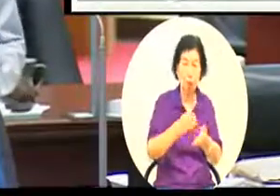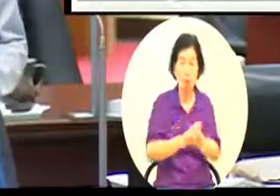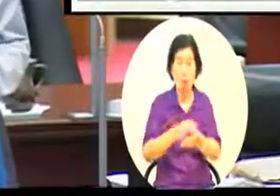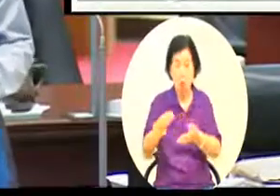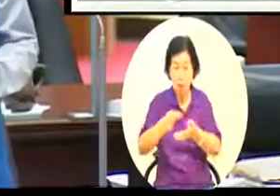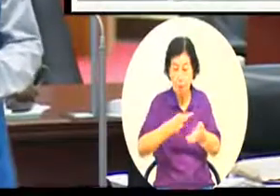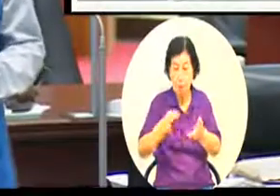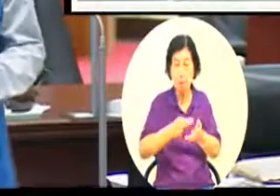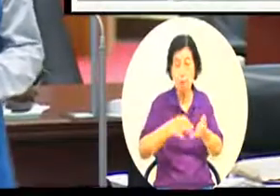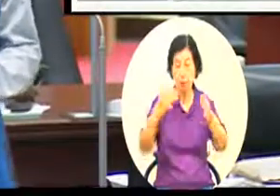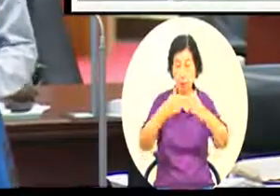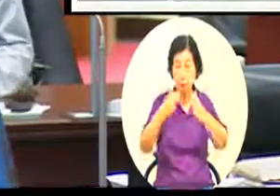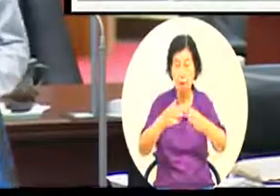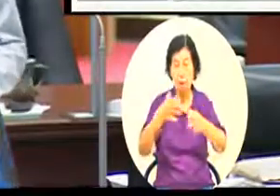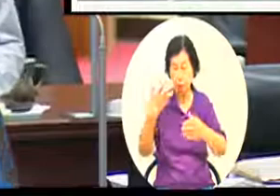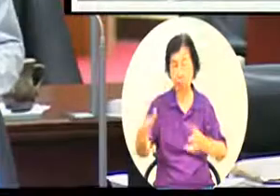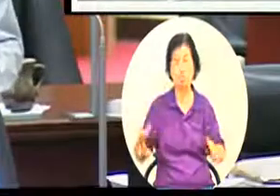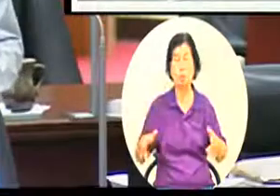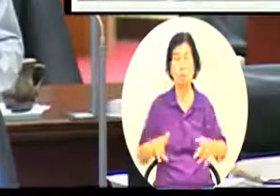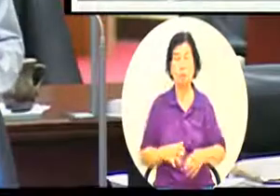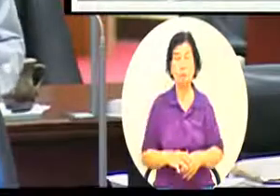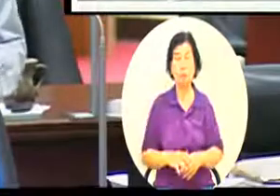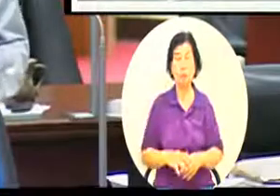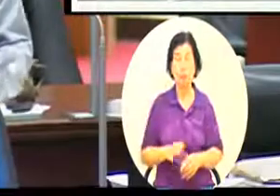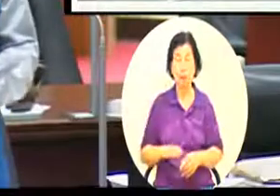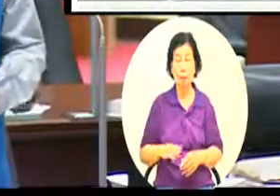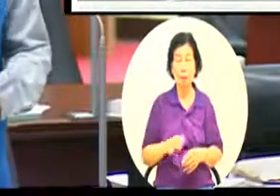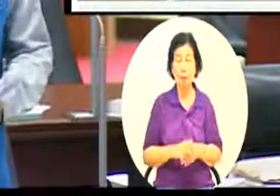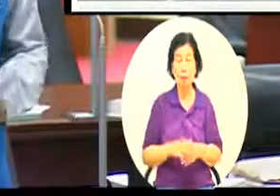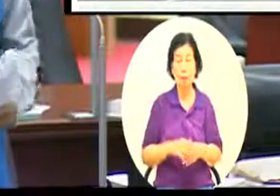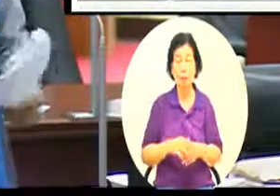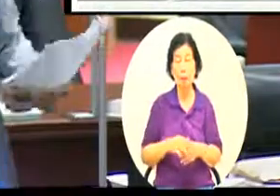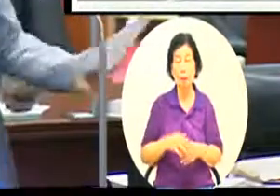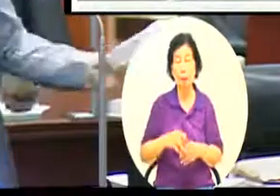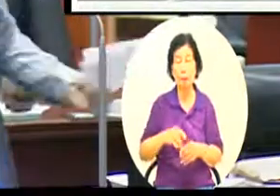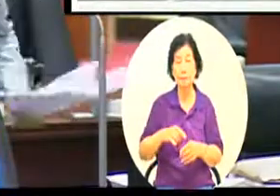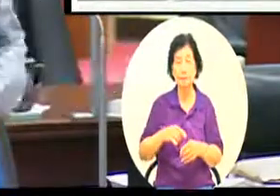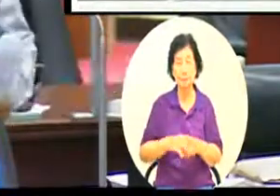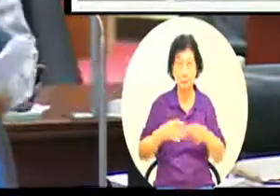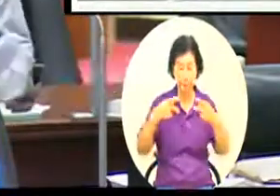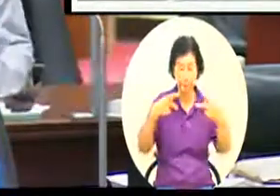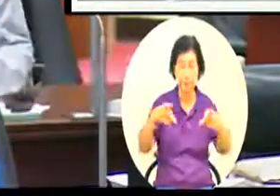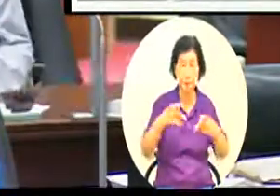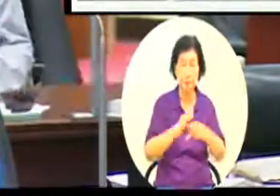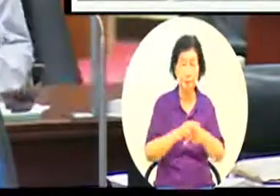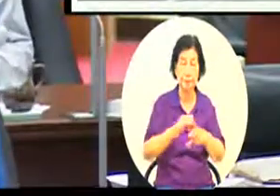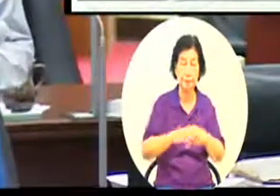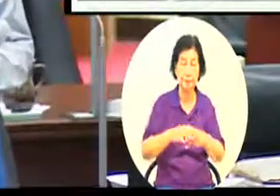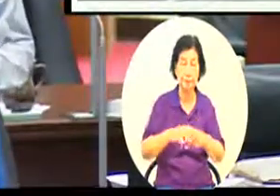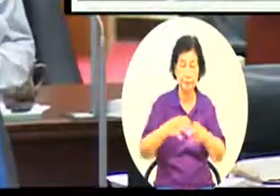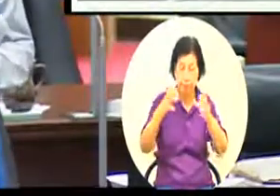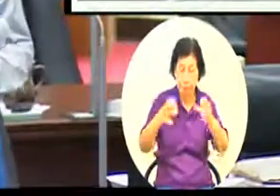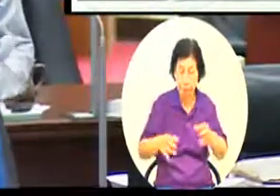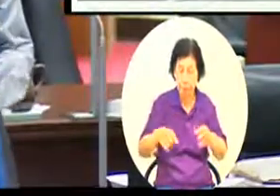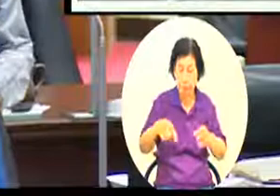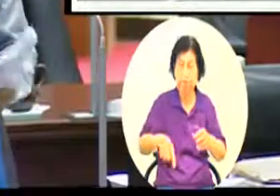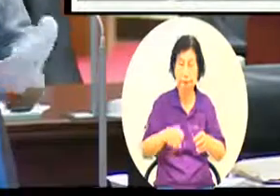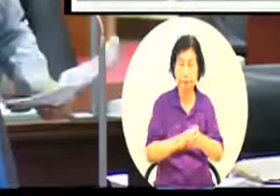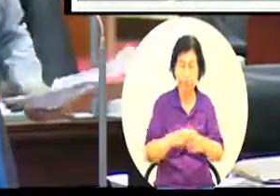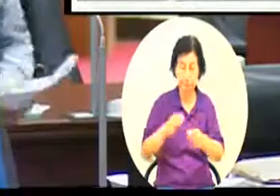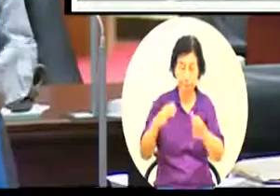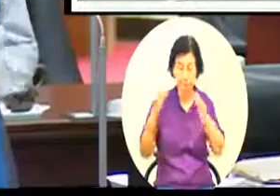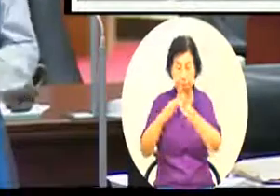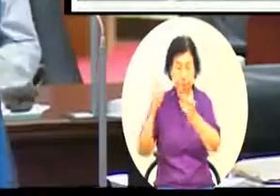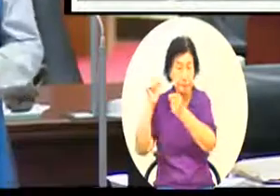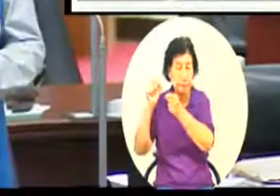我们市郊的一个捷运站站体附近根本都一个处在一个没有发展的一个状态啊。啊，本席还是请